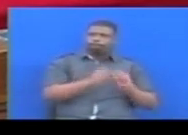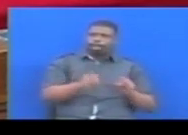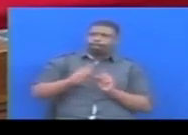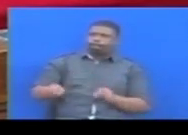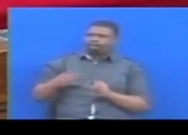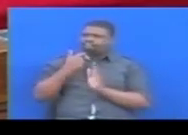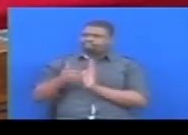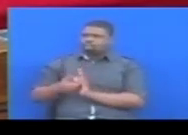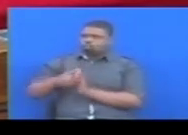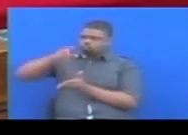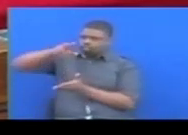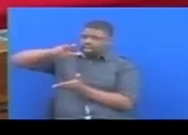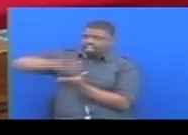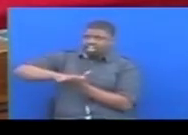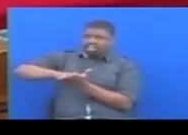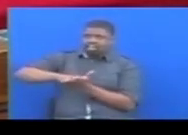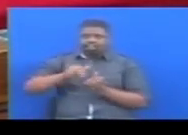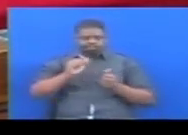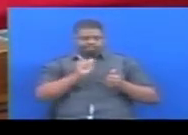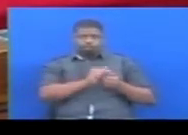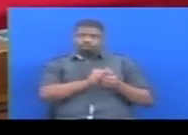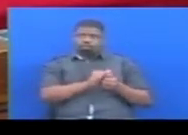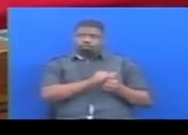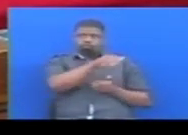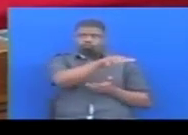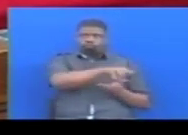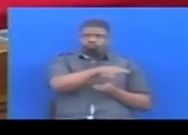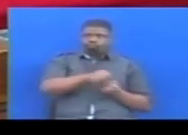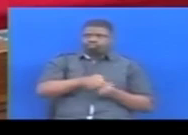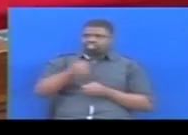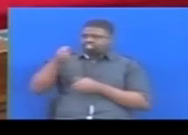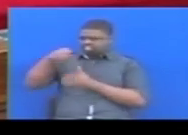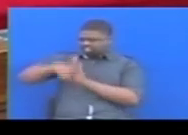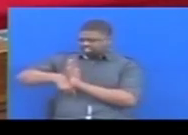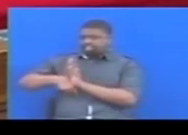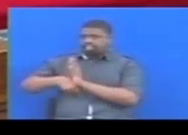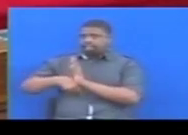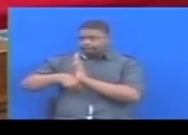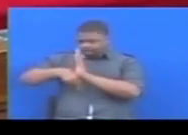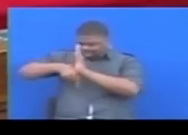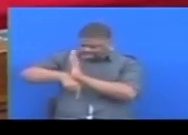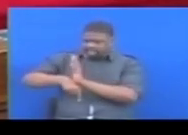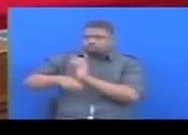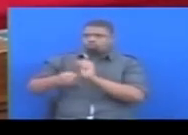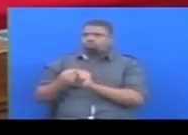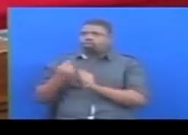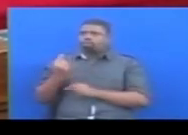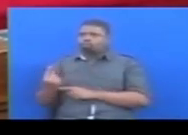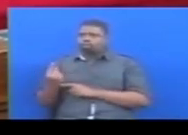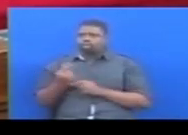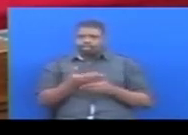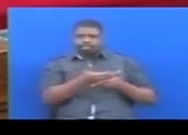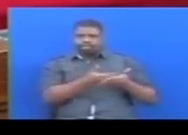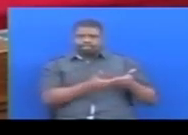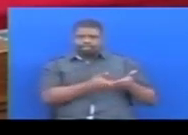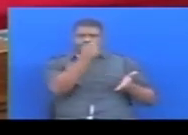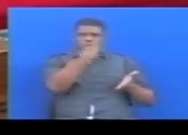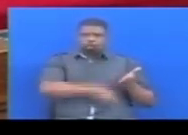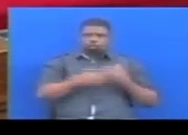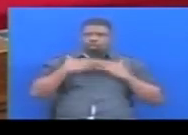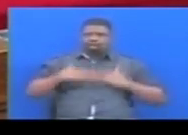usajili kwa vyombo vya uvuvi vilivyo chini ya mita 11 na tozo ya cheti na afya